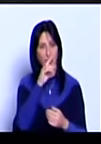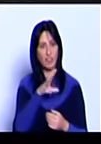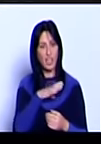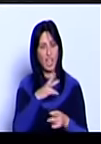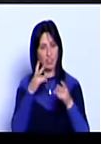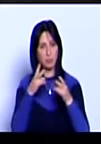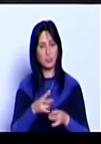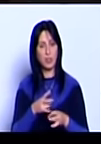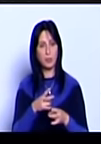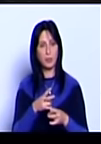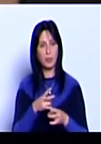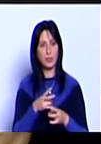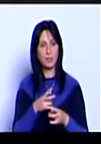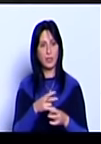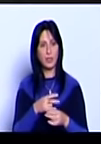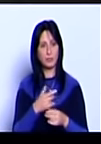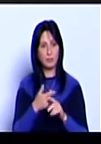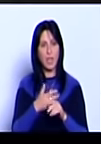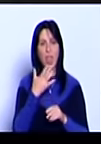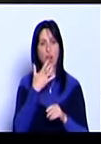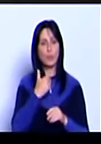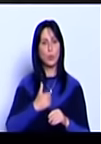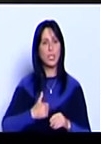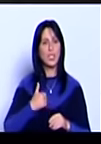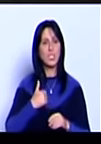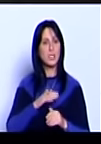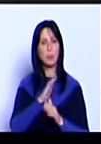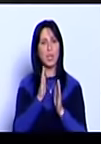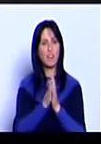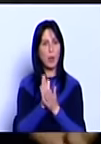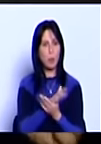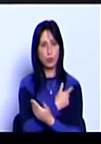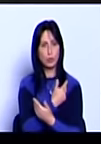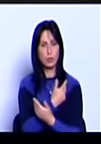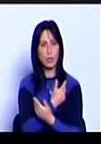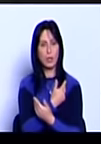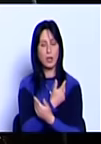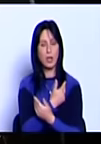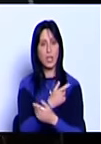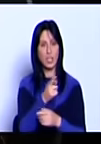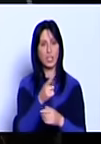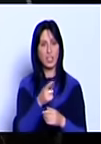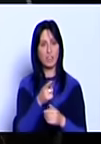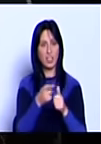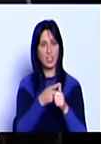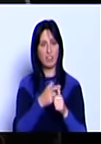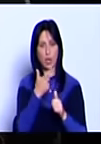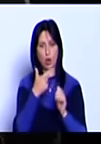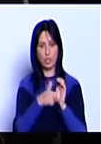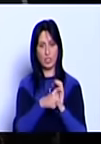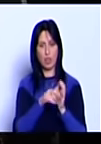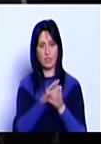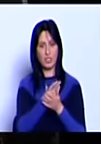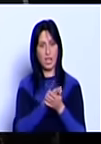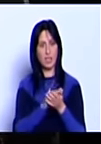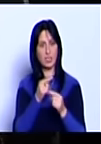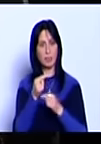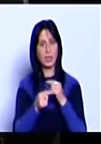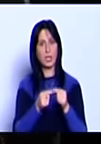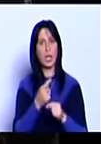მსხვერპლი? თავმოყარეობა, ეროვნული ღირსება, ყველაფერი მოიშალა, თუ გასაგრძელებელია? თქვენ თვითონ თქვენი პარტია აგრძელებს ამ